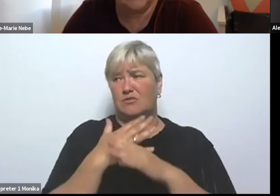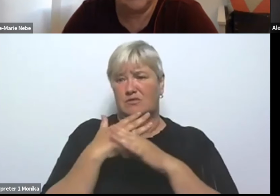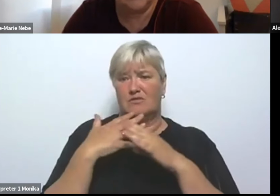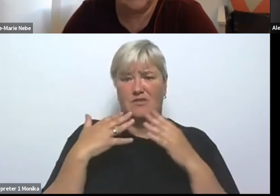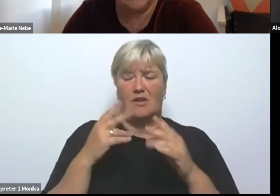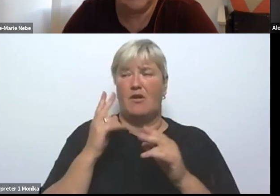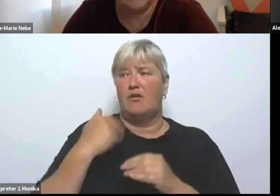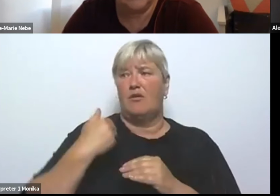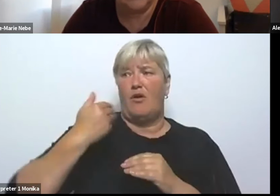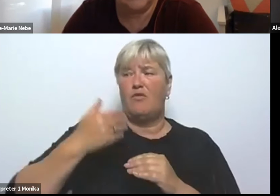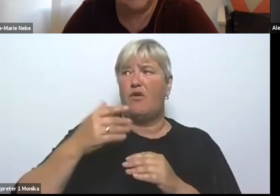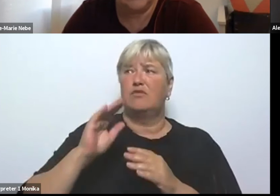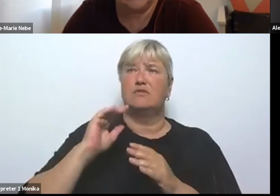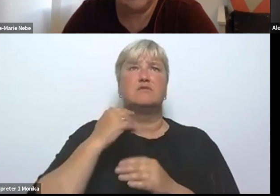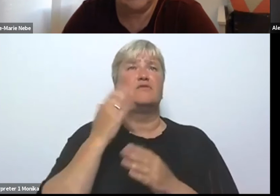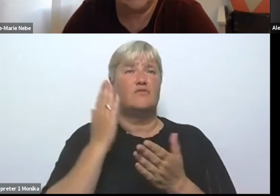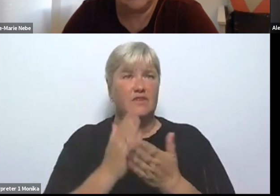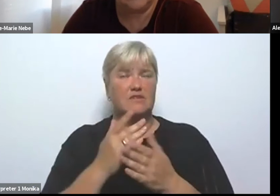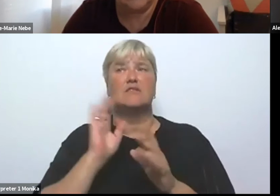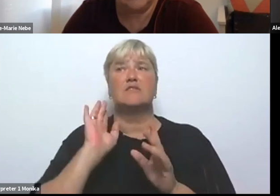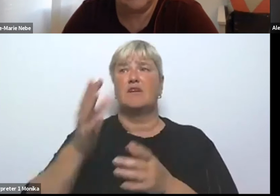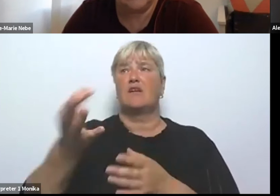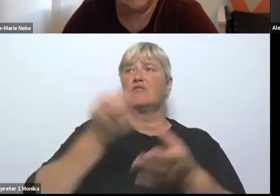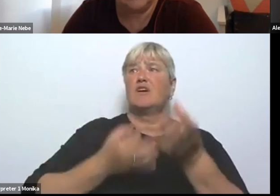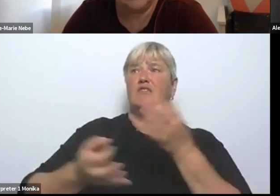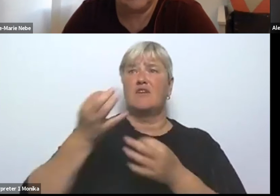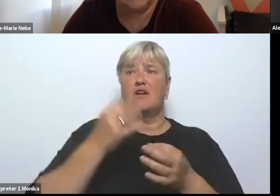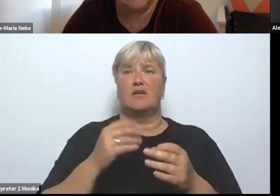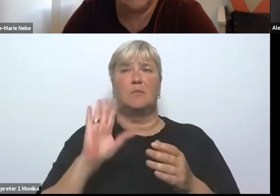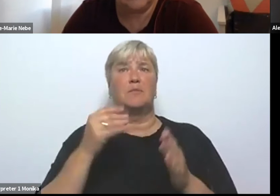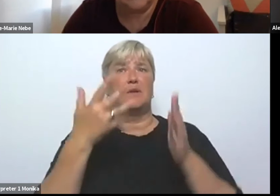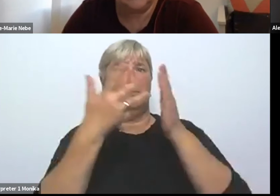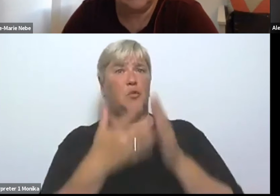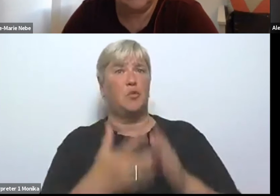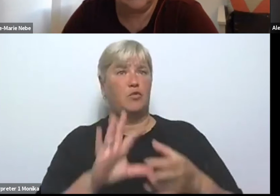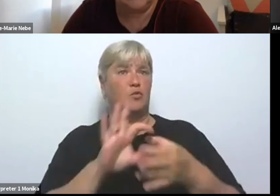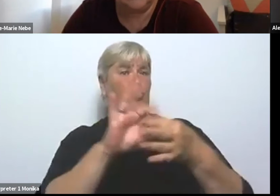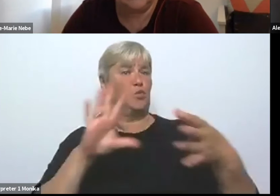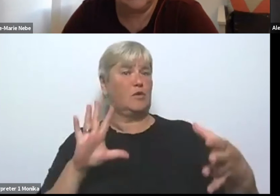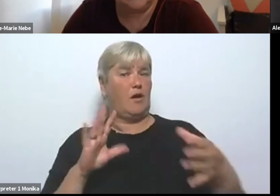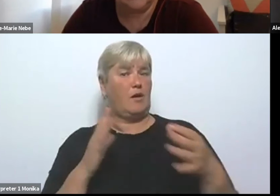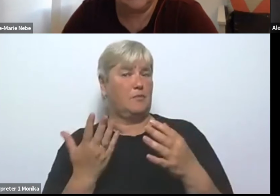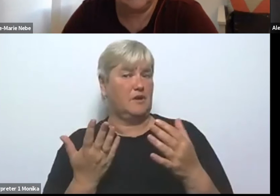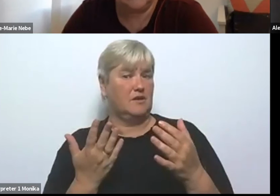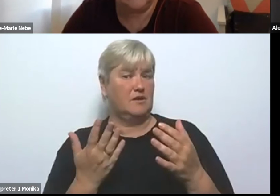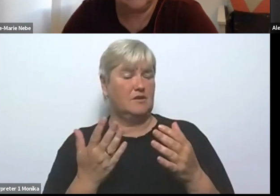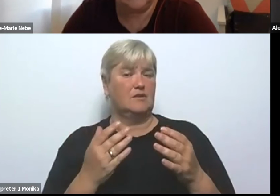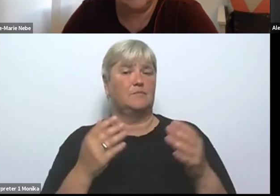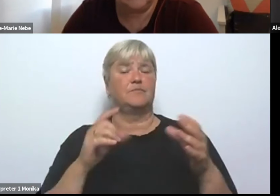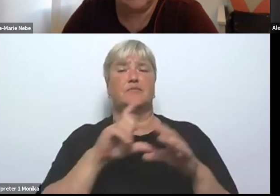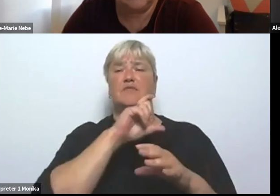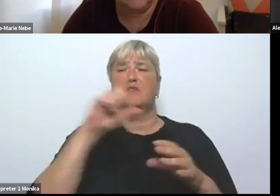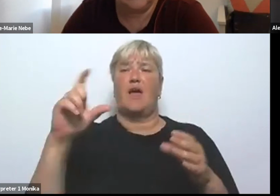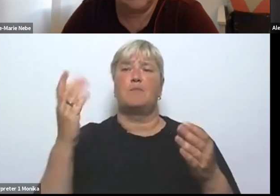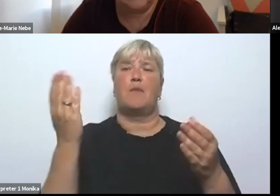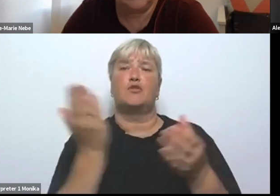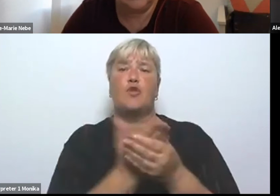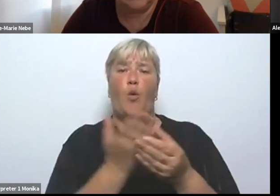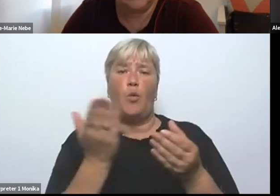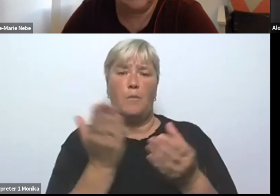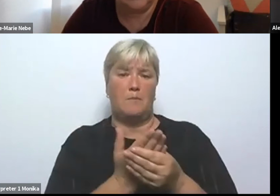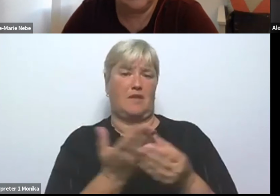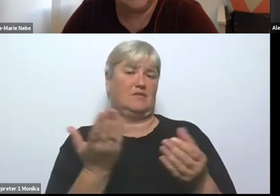oft im Nachgang noch Fragen kommen, die mit der eigentlichen Prüfung gar nichts zu tun haben. Und ganz groß durch das Thema Dokumente, ganz oft geht es manchmal auch noch ein